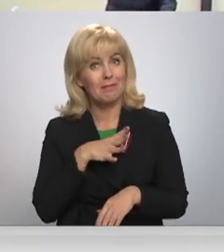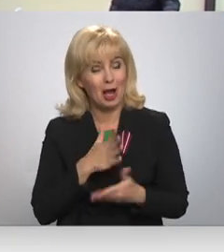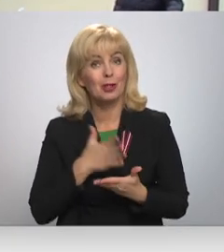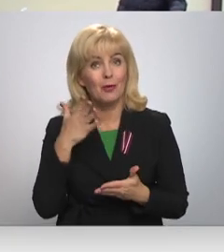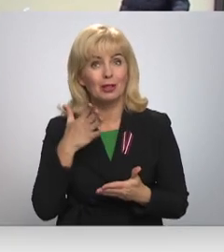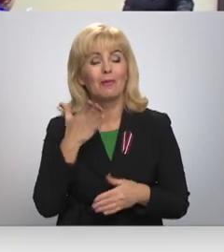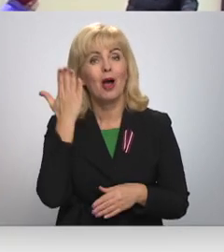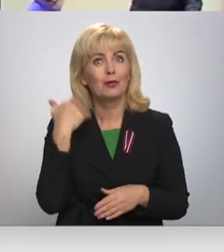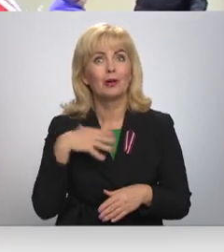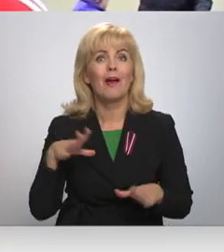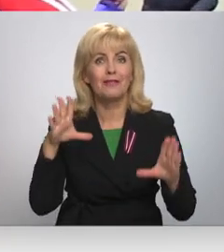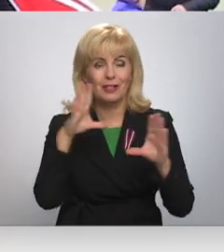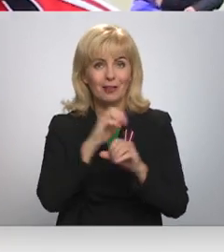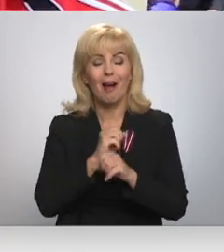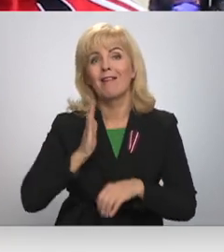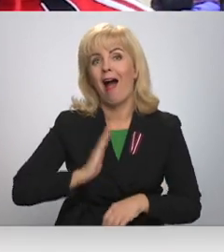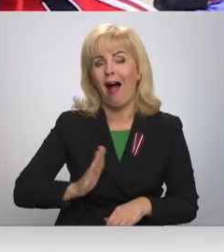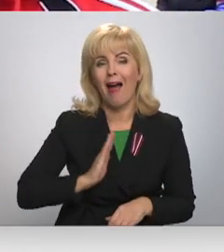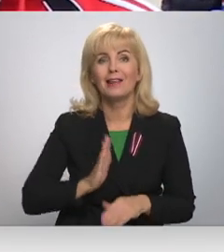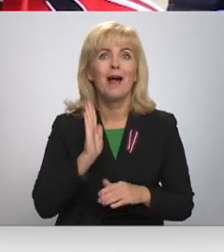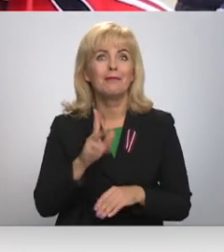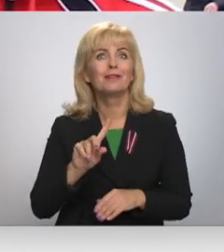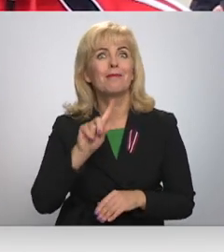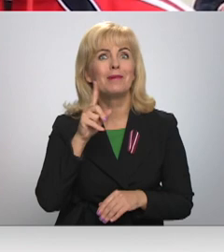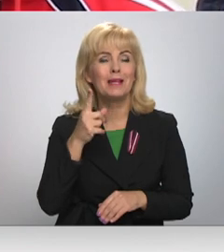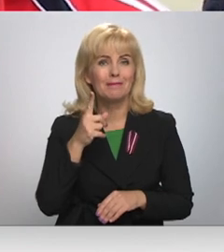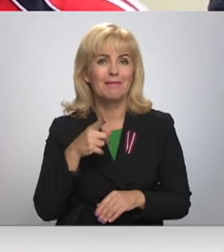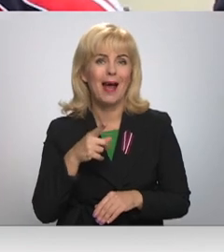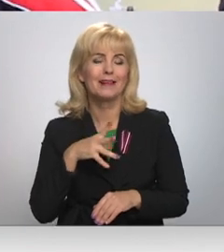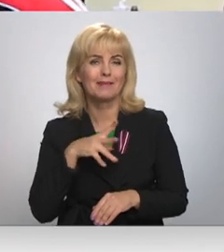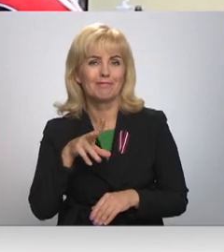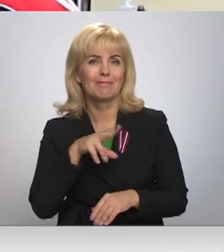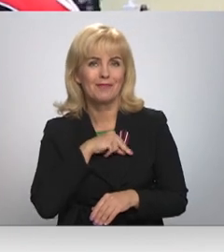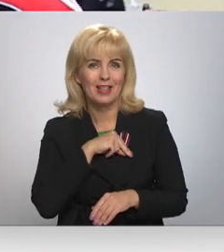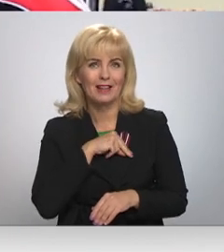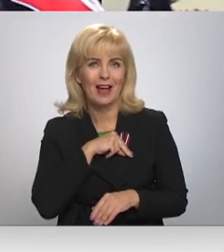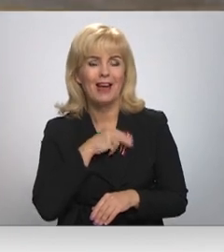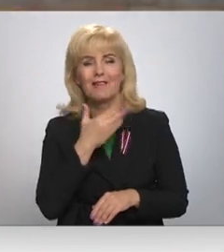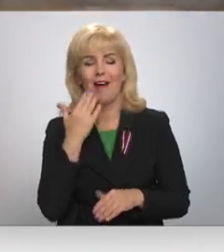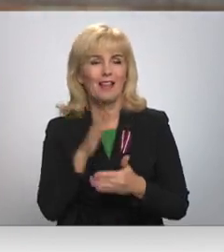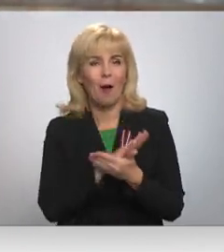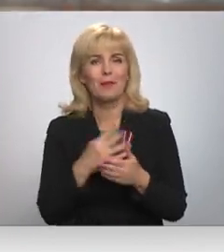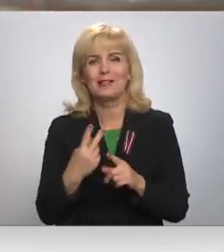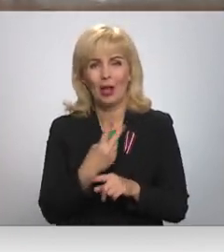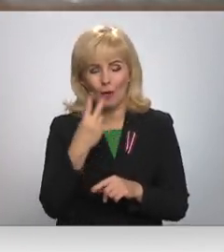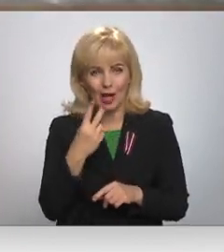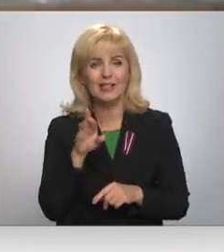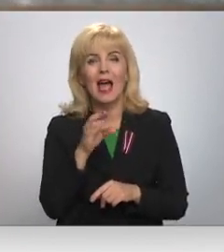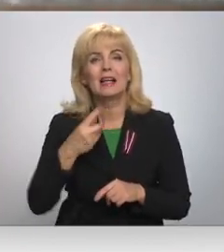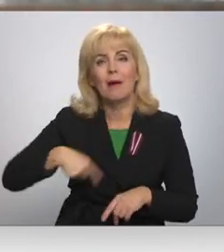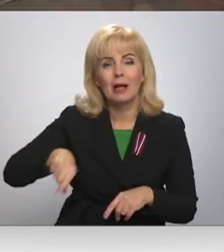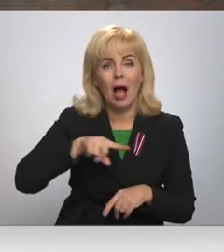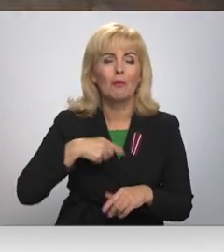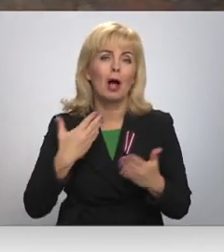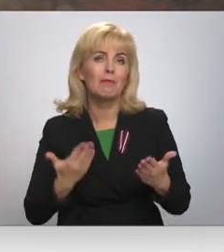es pēc tam visu nākamos gadus gaidīju, ka es būšu tā kā pirmais, kurš divreiz ir vinējis. Bet tas vēl nav bijis. Rembates aplis